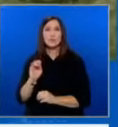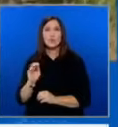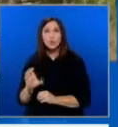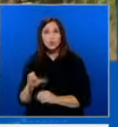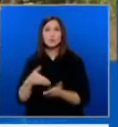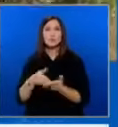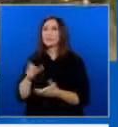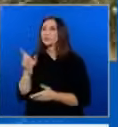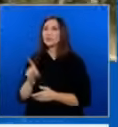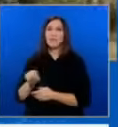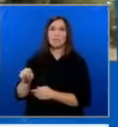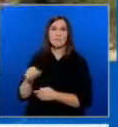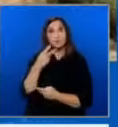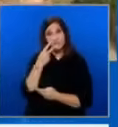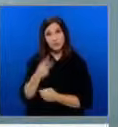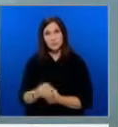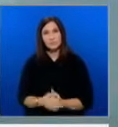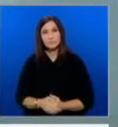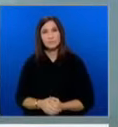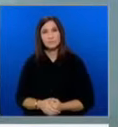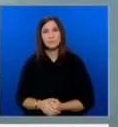какво ни разказа 80-годишният Любен Тасев.